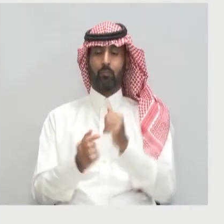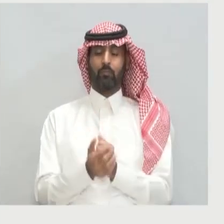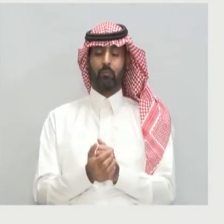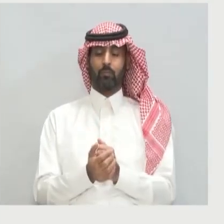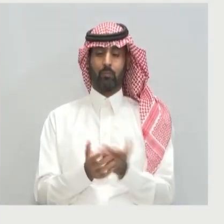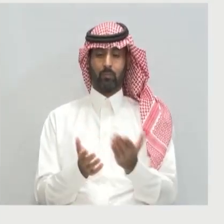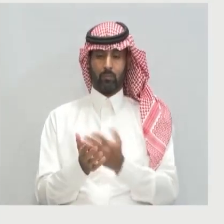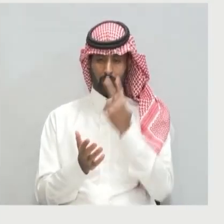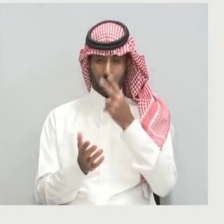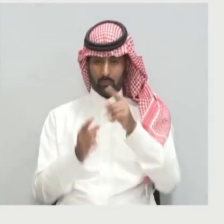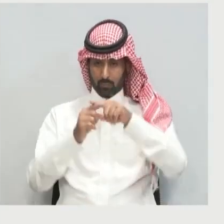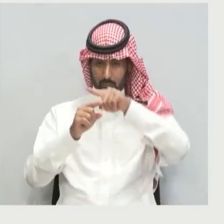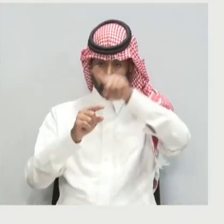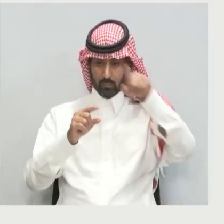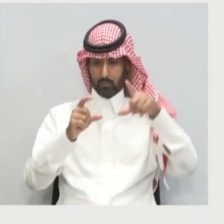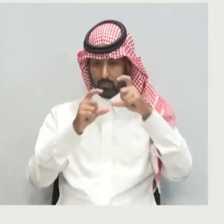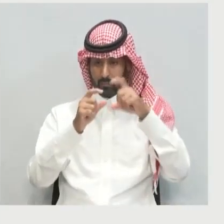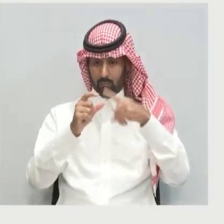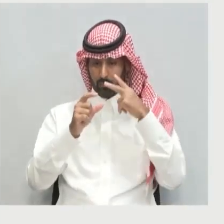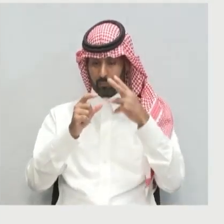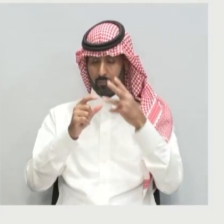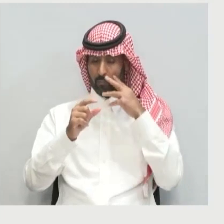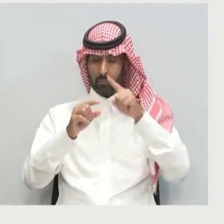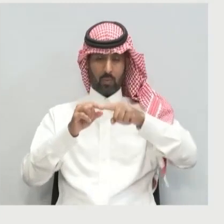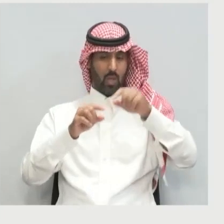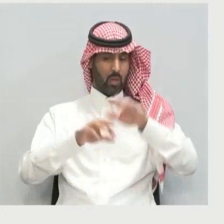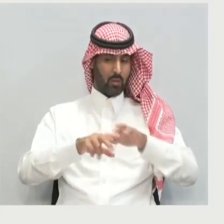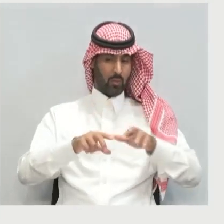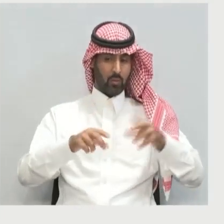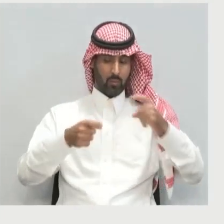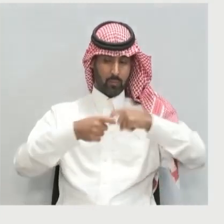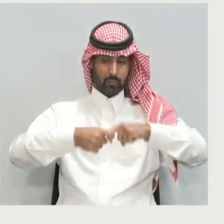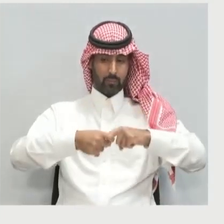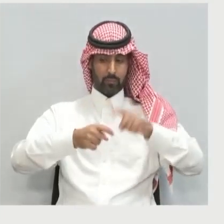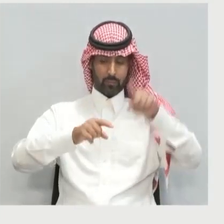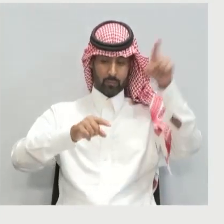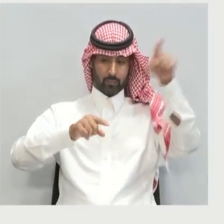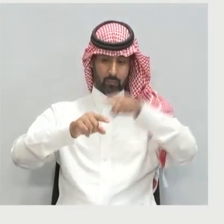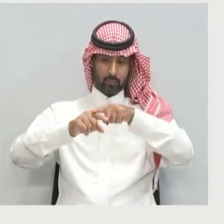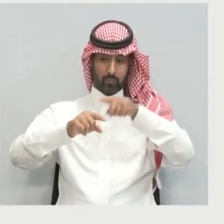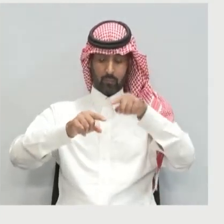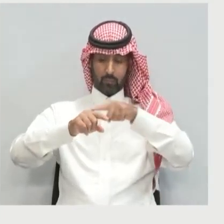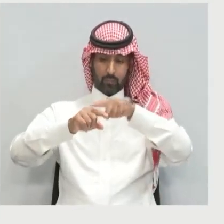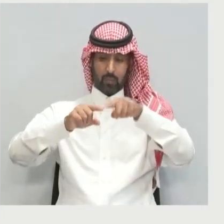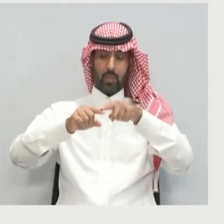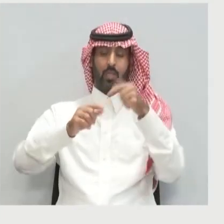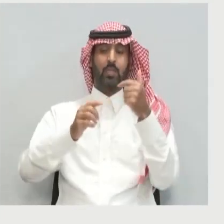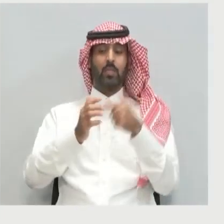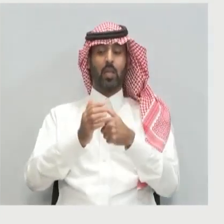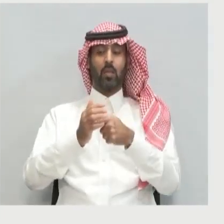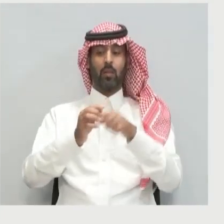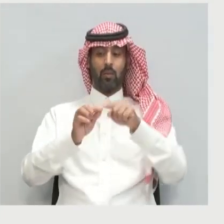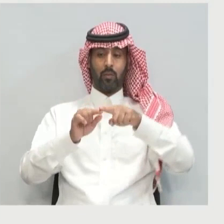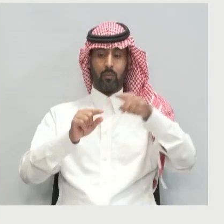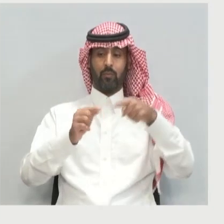واحده مثل الملاحظ عندنا تم عرض جميع الاجهزه في الجهاز المركزي او النقطه المركزيه